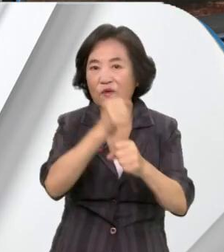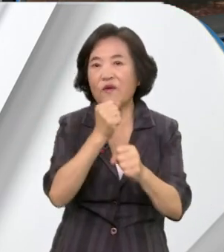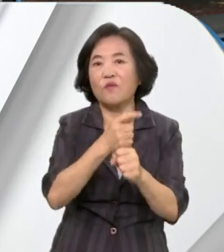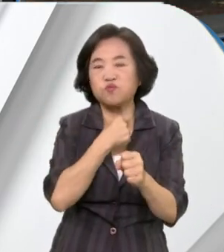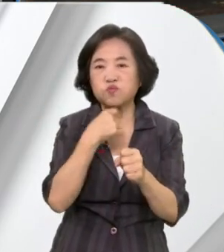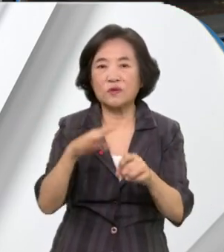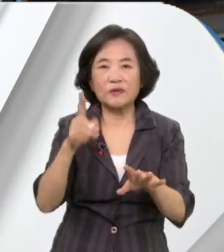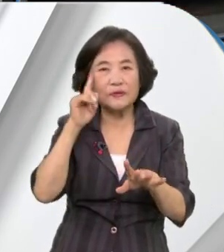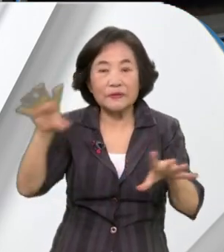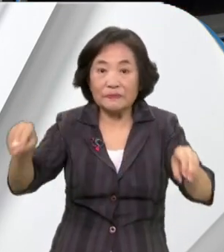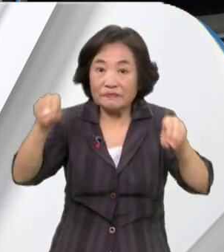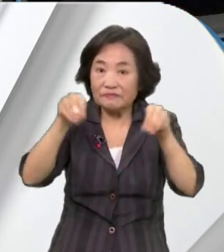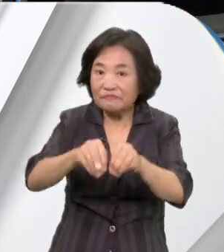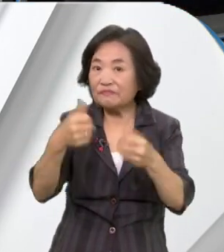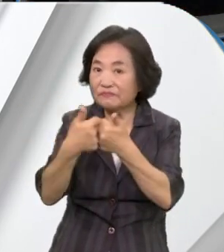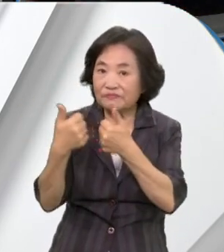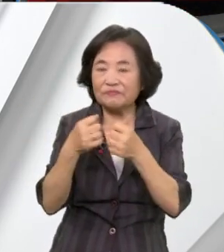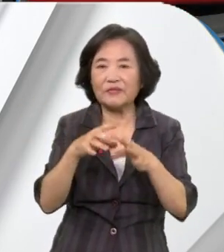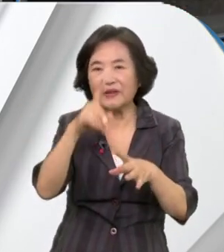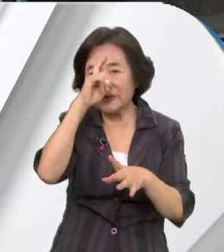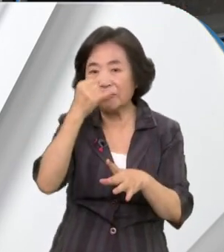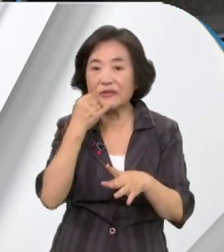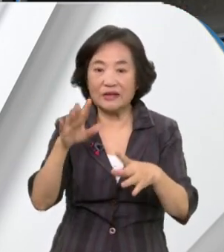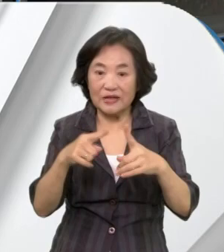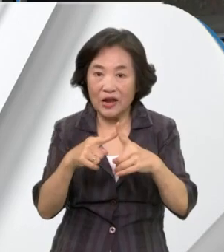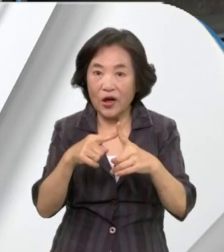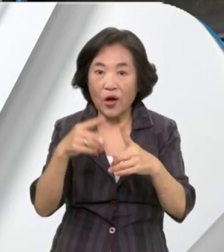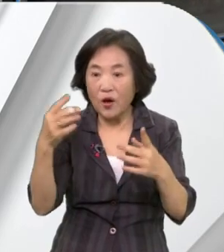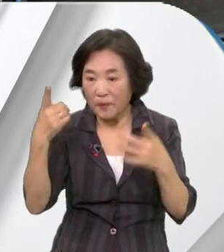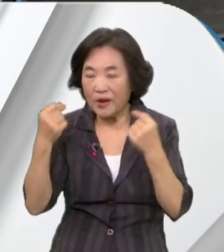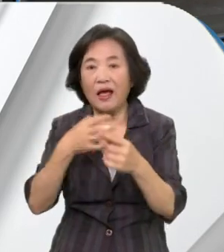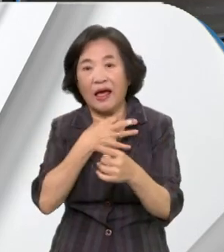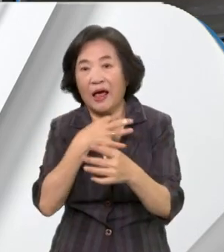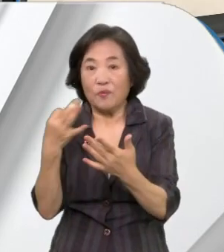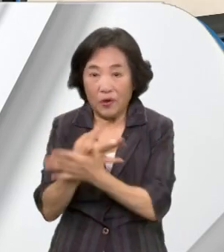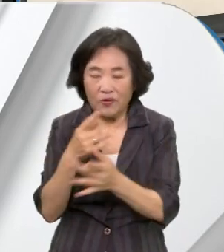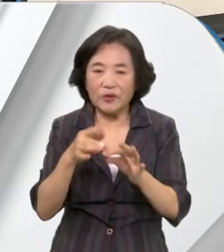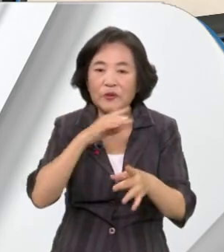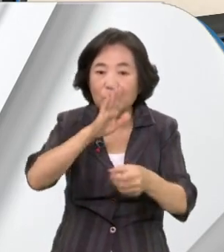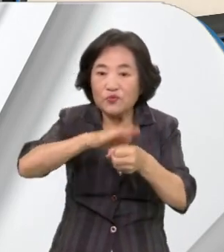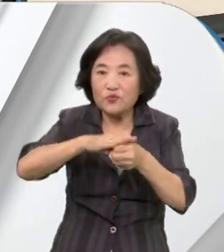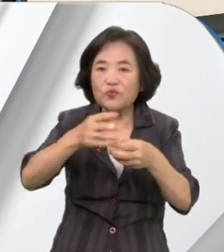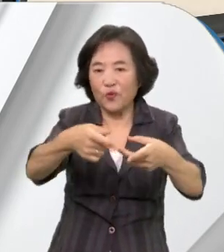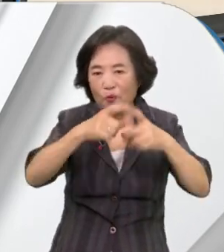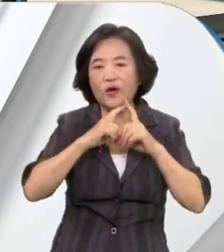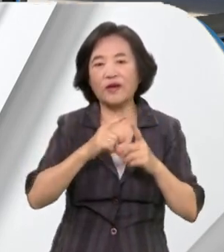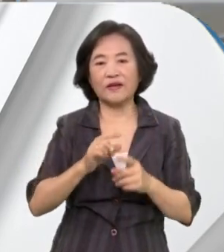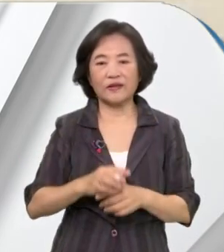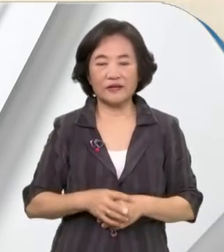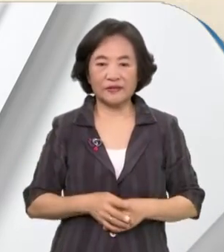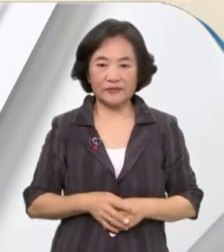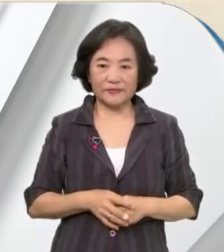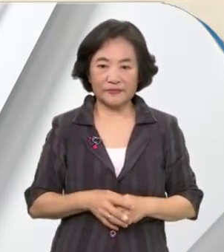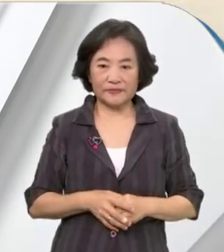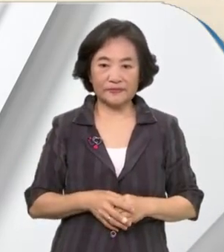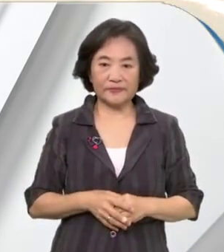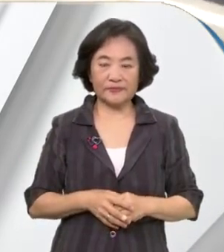发通，希望利用媒合的方式来补足客运驾驶人的唔拉的问题。